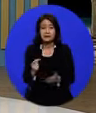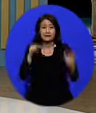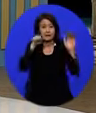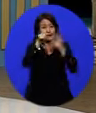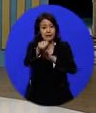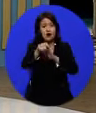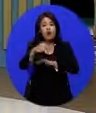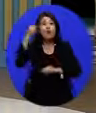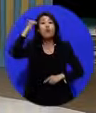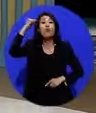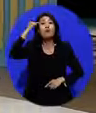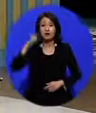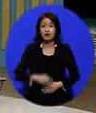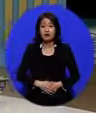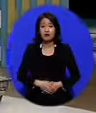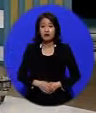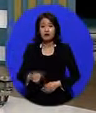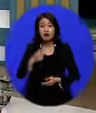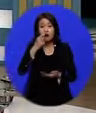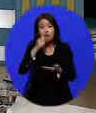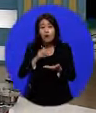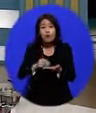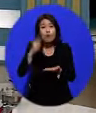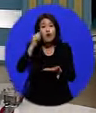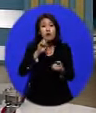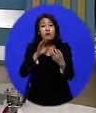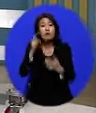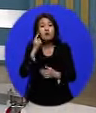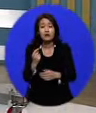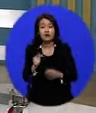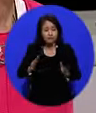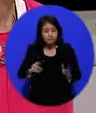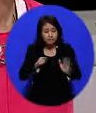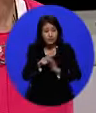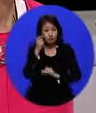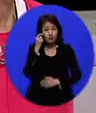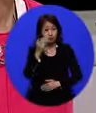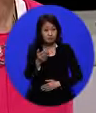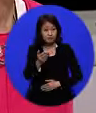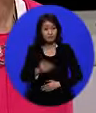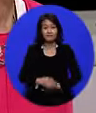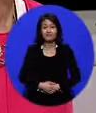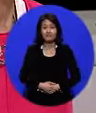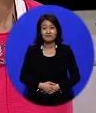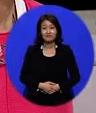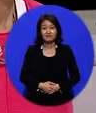다시 왜 스승님이 한 잔의 차와 같다라고 말씀하시니 빨리 가서 여쭙고 와.